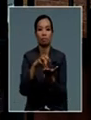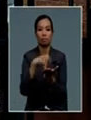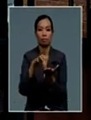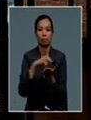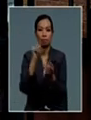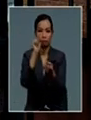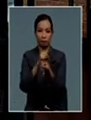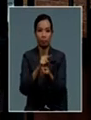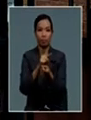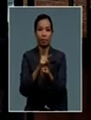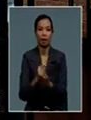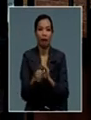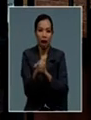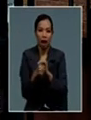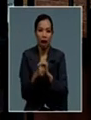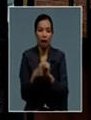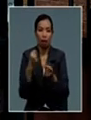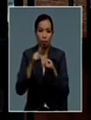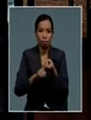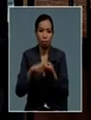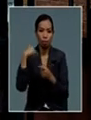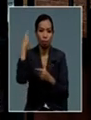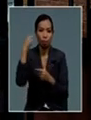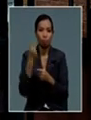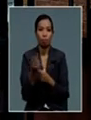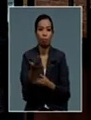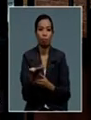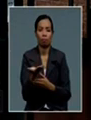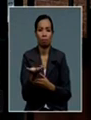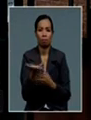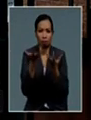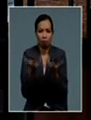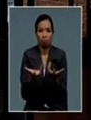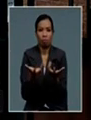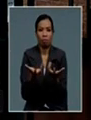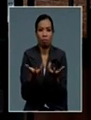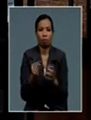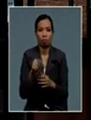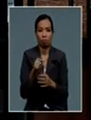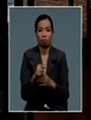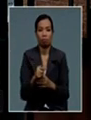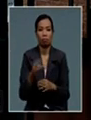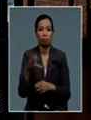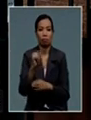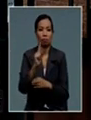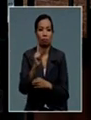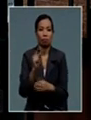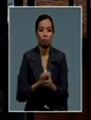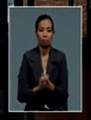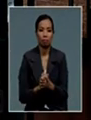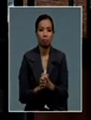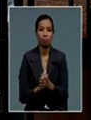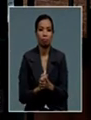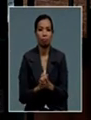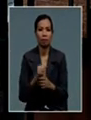ว่าไปพบอดีตสายลับของรัสเซียแล้วก็บุตรสาวซึ่งอยู่ในอาการที่เรียกว่าโคม่าแล้วก็คาดการว่าน่าจะมาจากผลของสาร